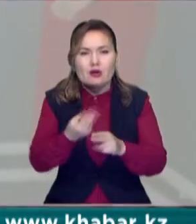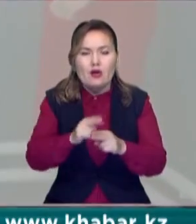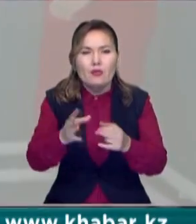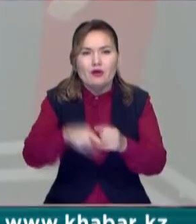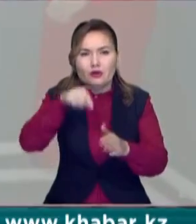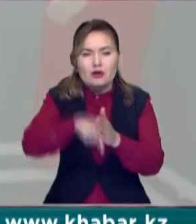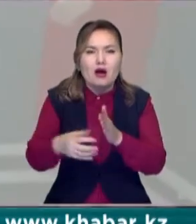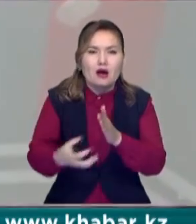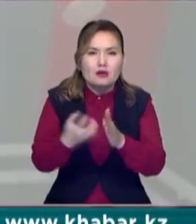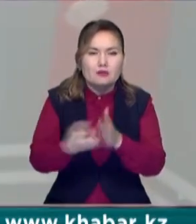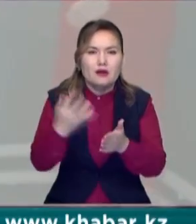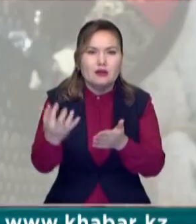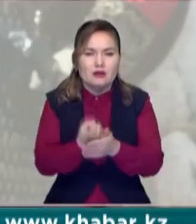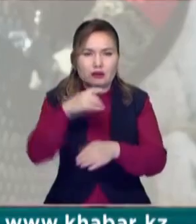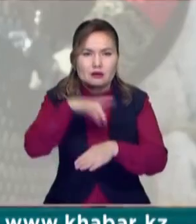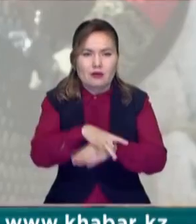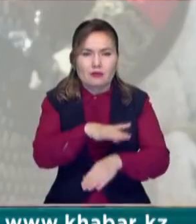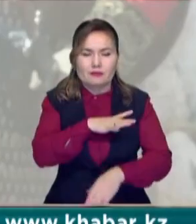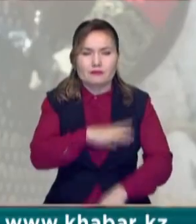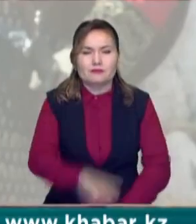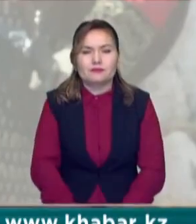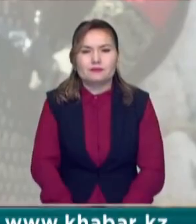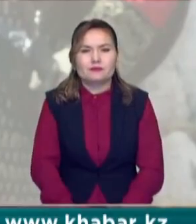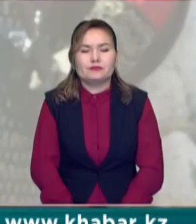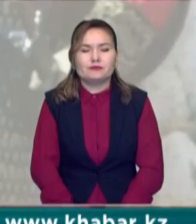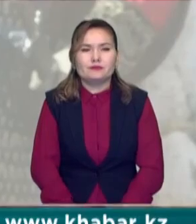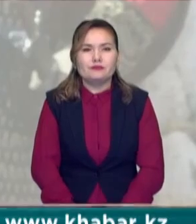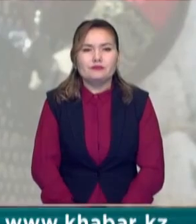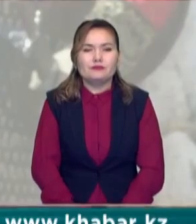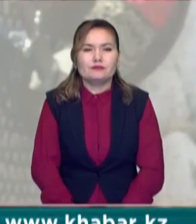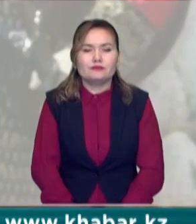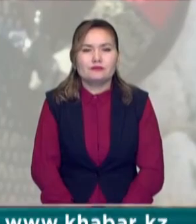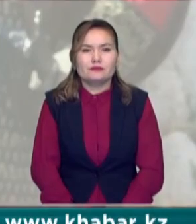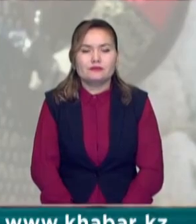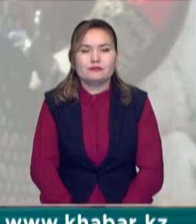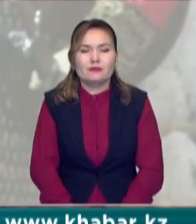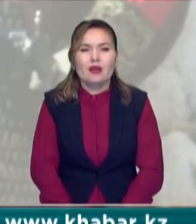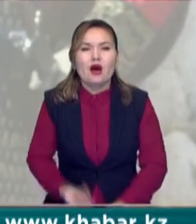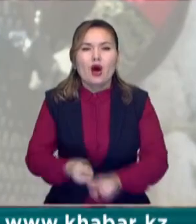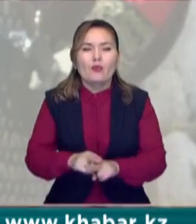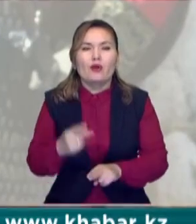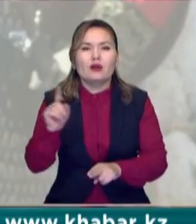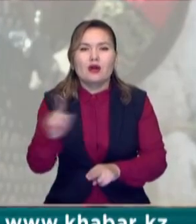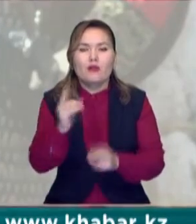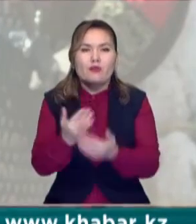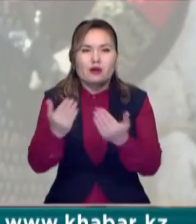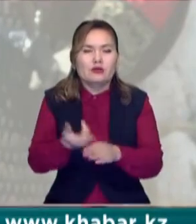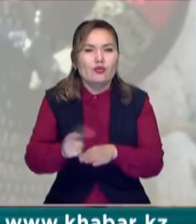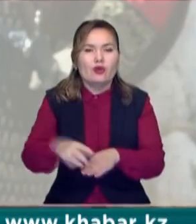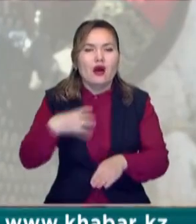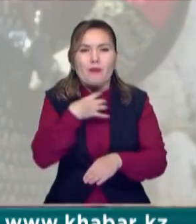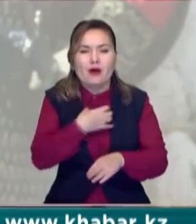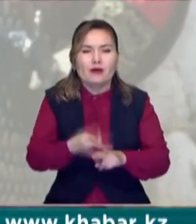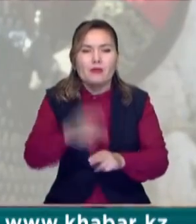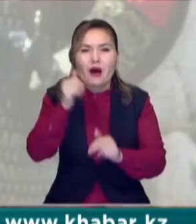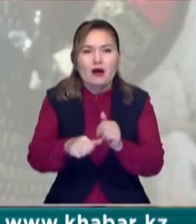кезінде Май ауданынан табылған. Самое важное, экспозиция этого музея, она не статичная. Бұл музейдің маңыздылығына келсем, жәдігерлері